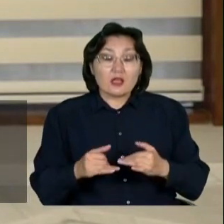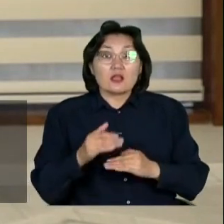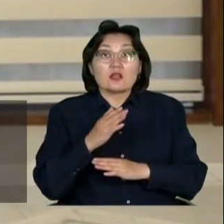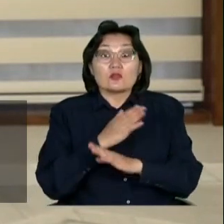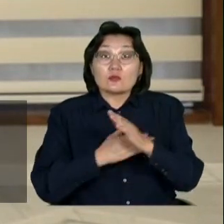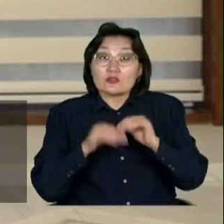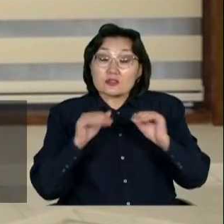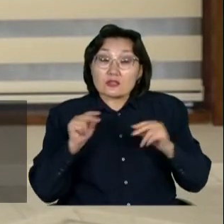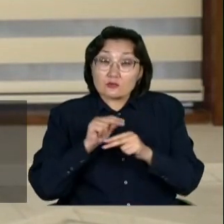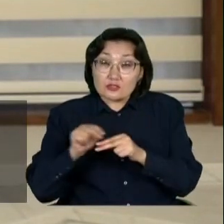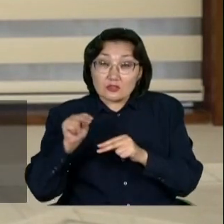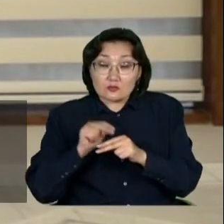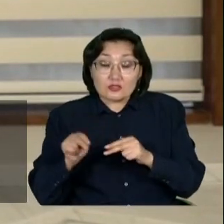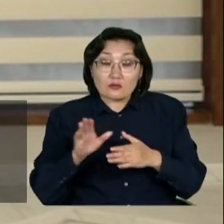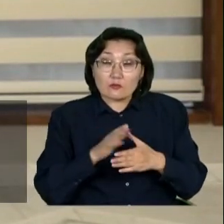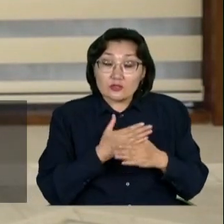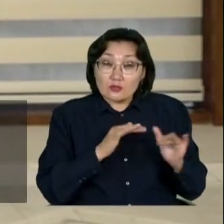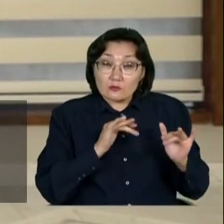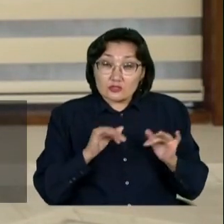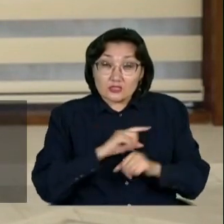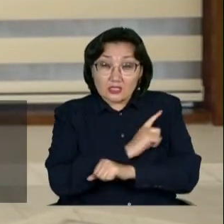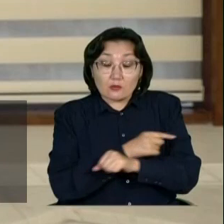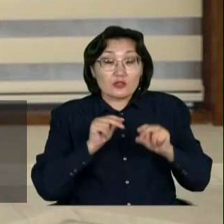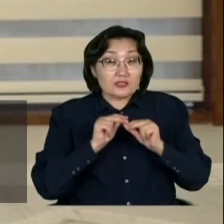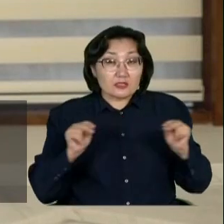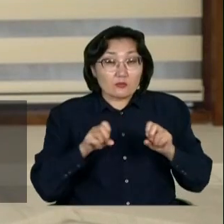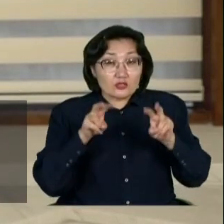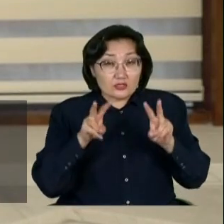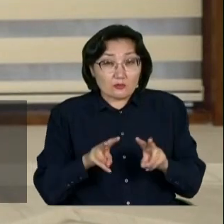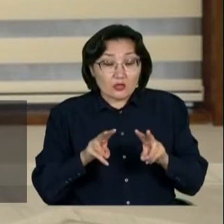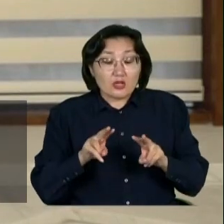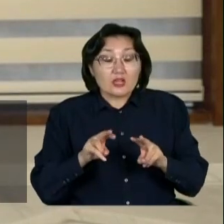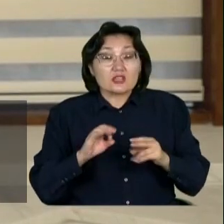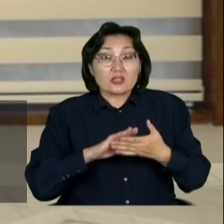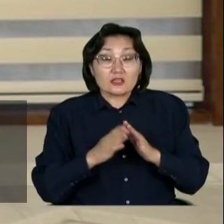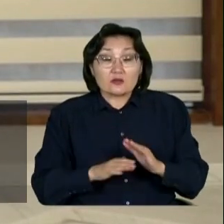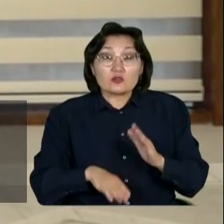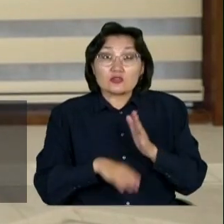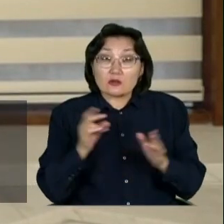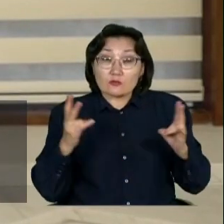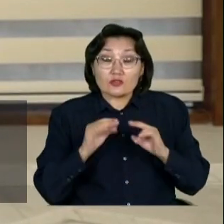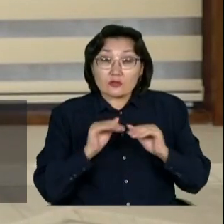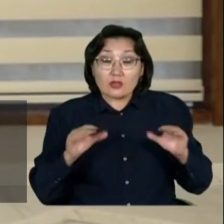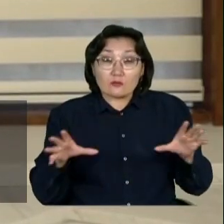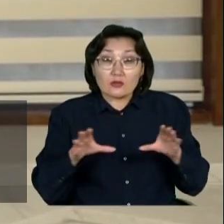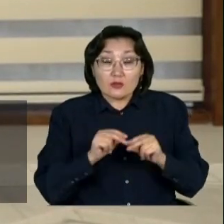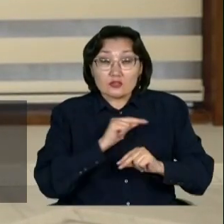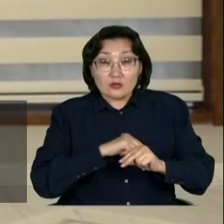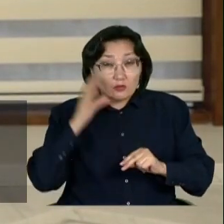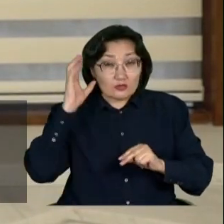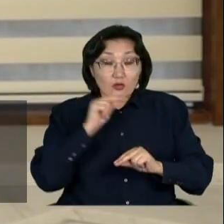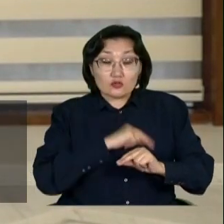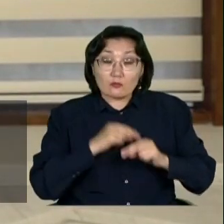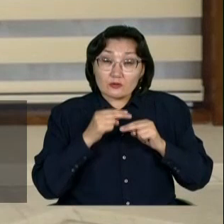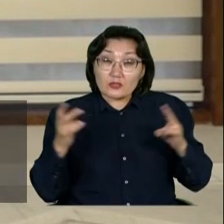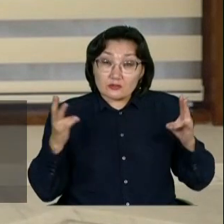Инклюзивті білім беруде ведомствоаралық өзара іс-қимылды күшейтіп, педагогикалық кадрлардың әлеуетін нығайту қажет. Балалармен жұмыс істейтін психологтардың да жұмысына мән